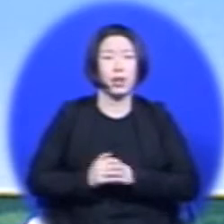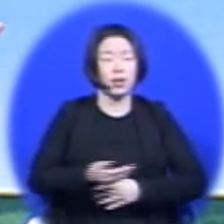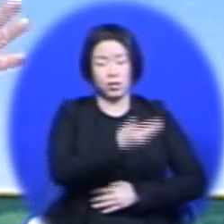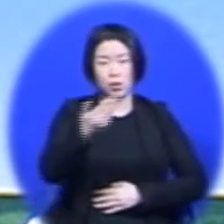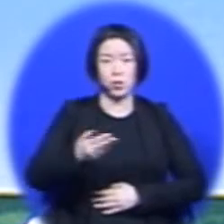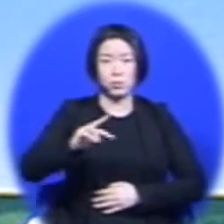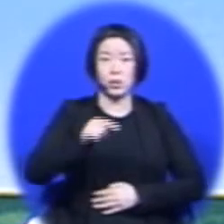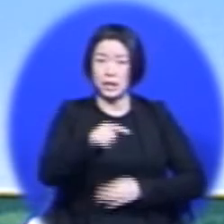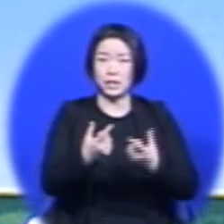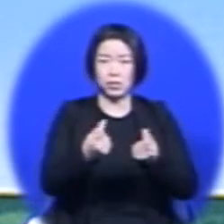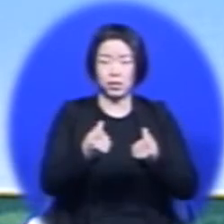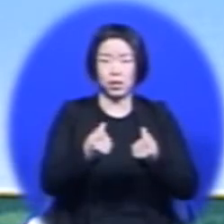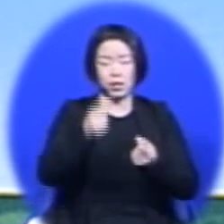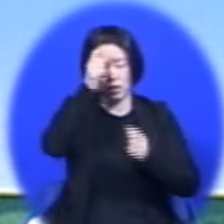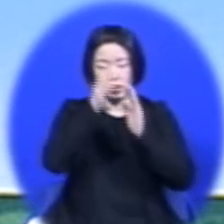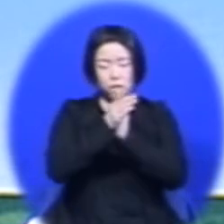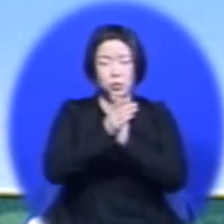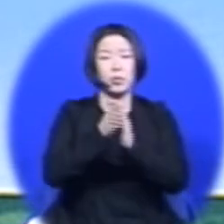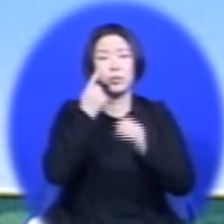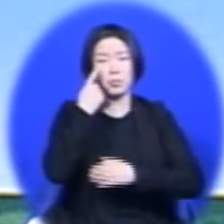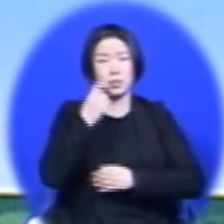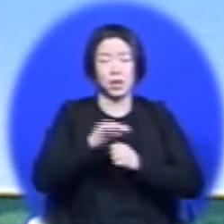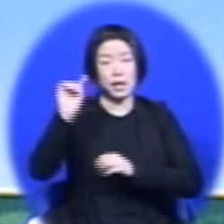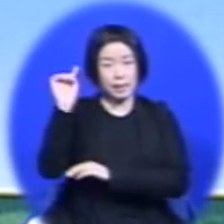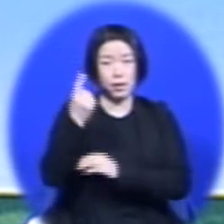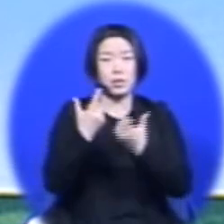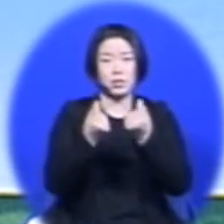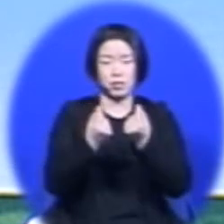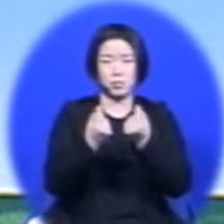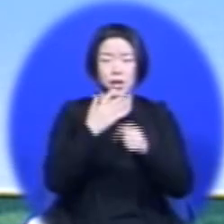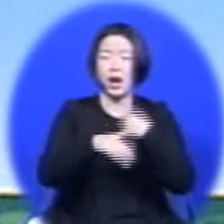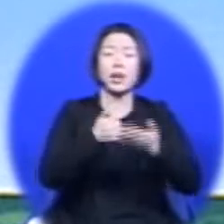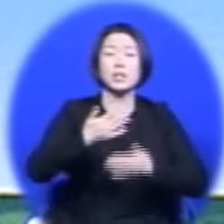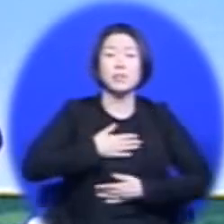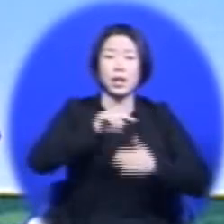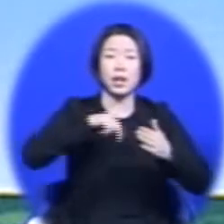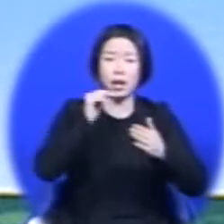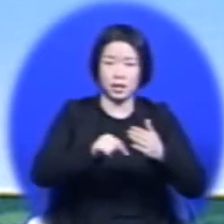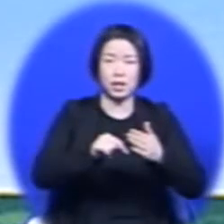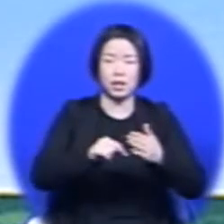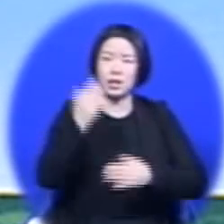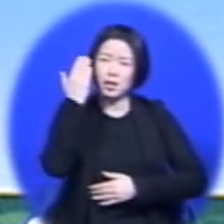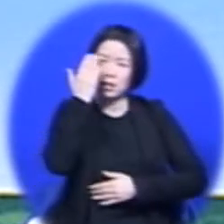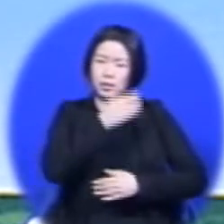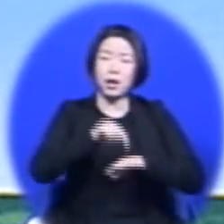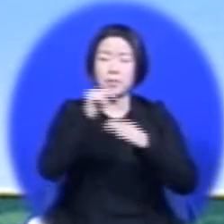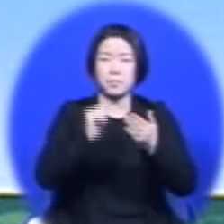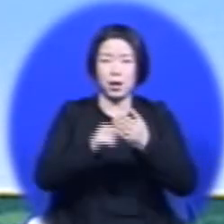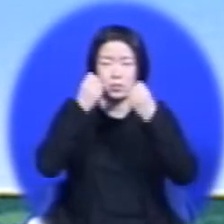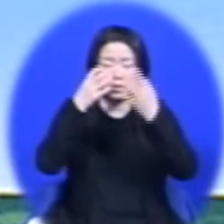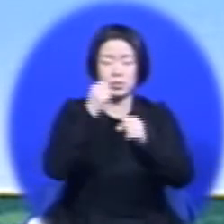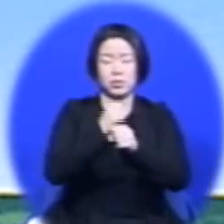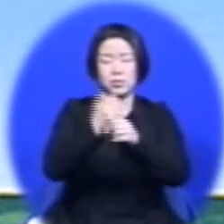여러분들도 이렇게 기도하시기 바랍니다. 다윗처럼 하나님 내 안에 정한 마음을 창조해